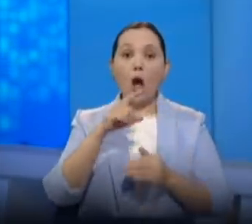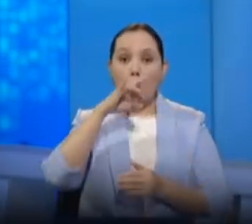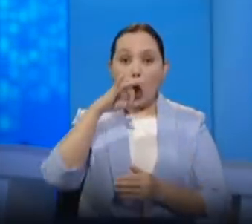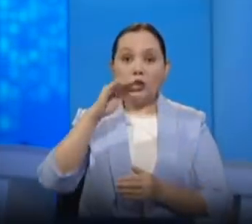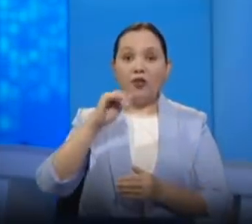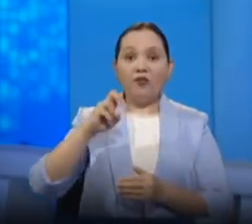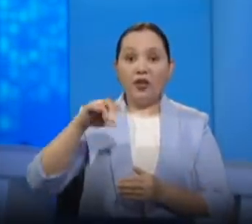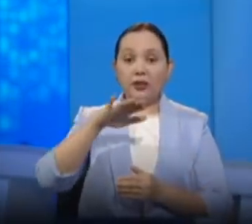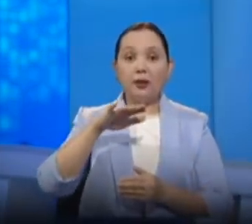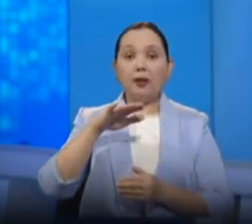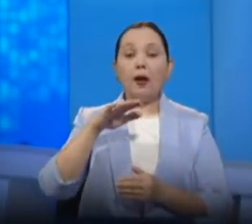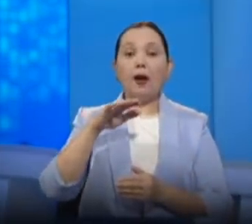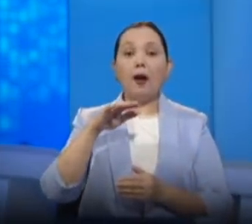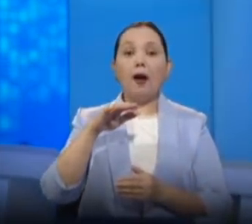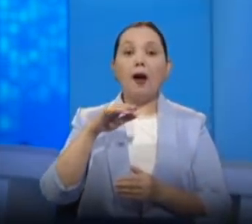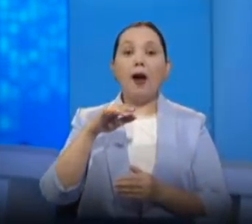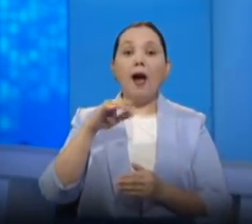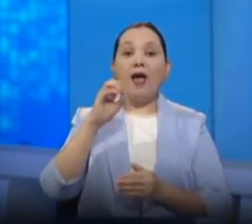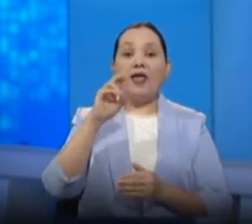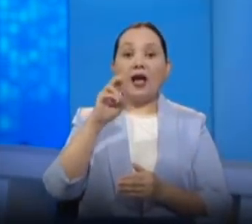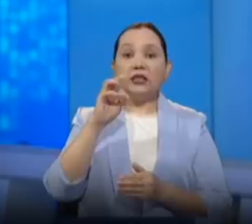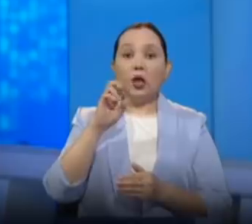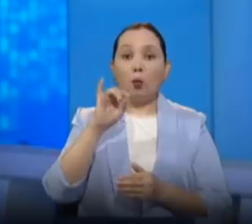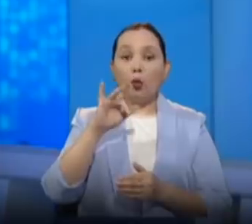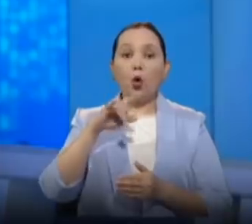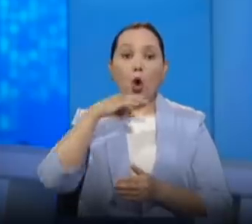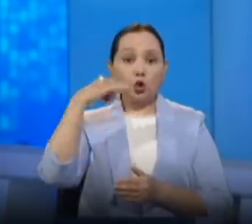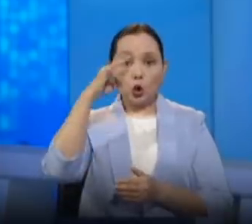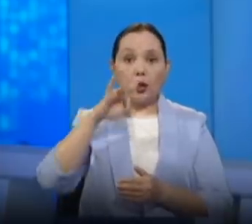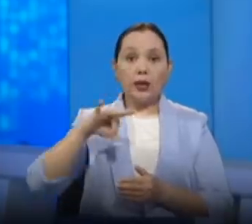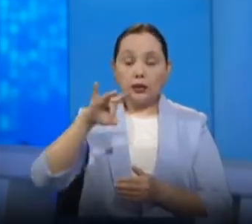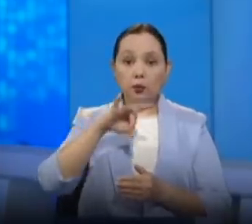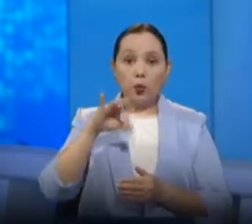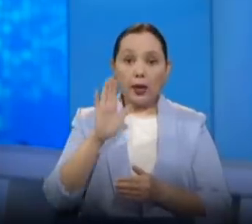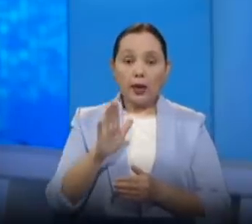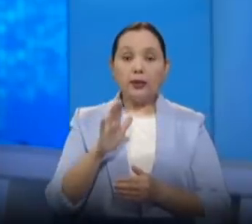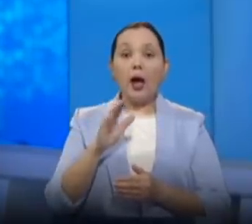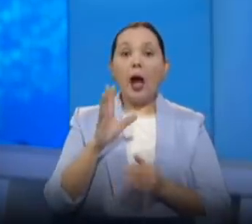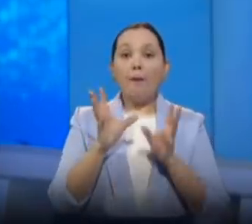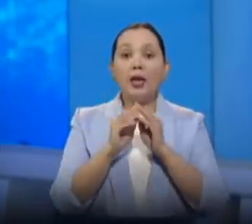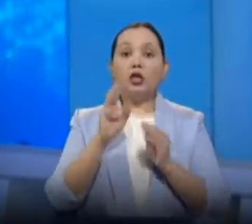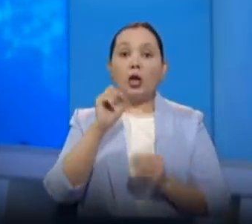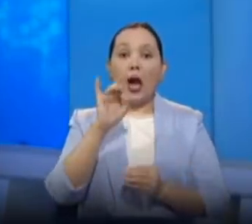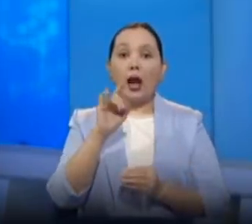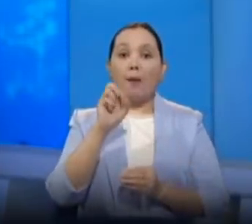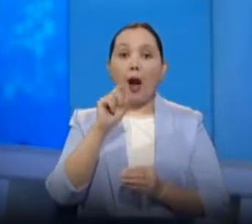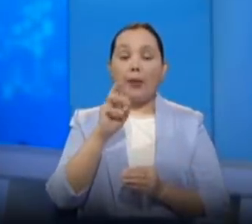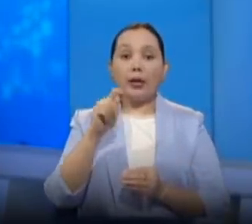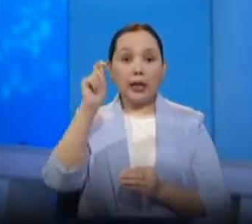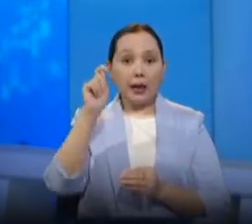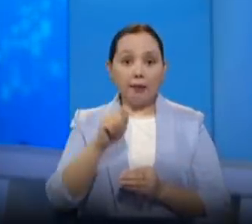Federatsiyasining Sankt-Peterburg shahridan, Yekaterinburg shahridan, Qozog'iston Respublikasidan Birlashgan Arab Amirligidan